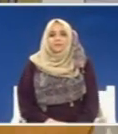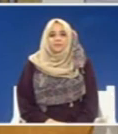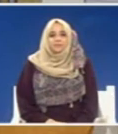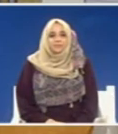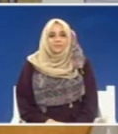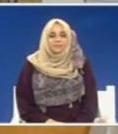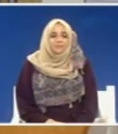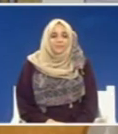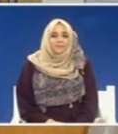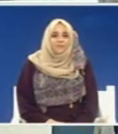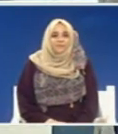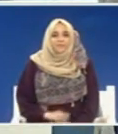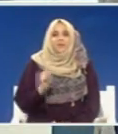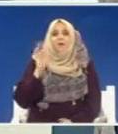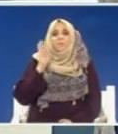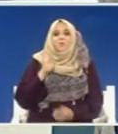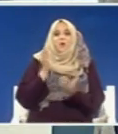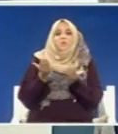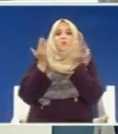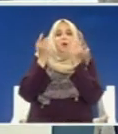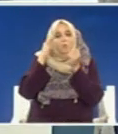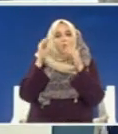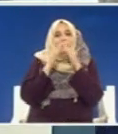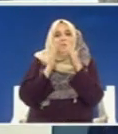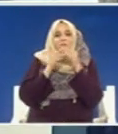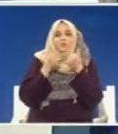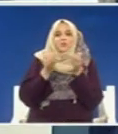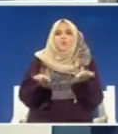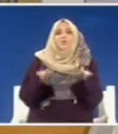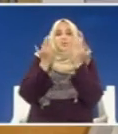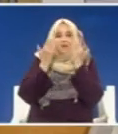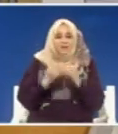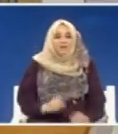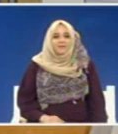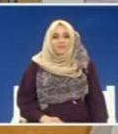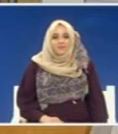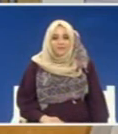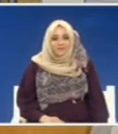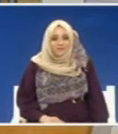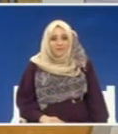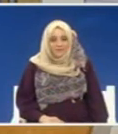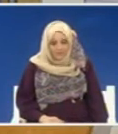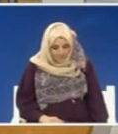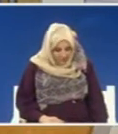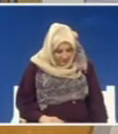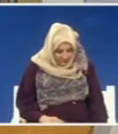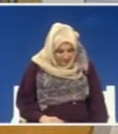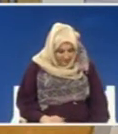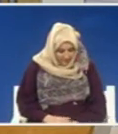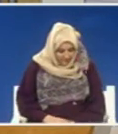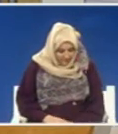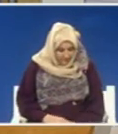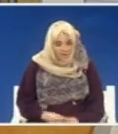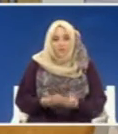الدعاء شيخنا تقول بأن ربي يفتح عليها بسكن ولكل، ربي يفتح عليها وعلى جميع المؤمنين إن شاء الله، وربي